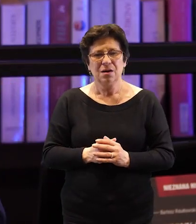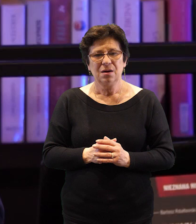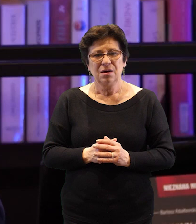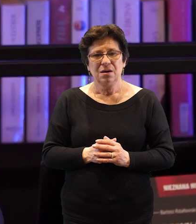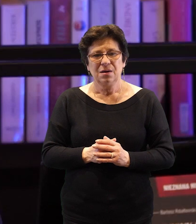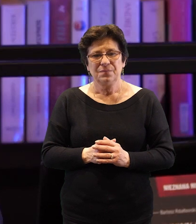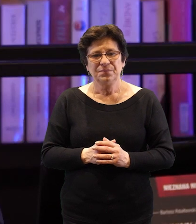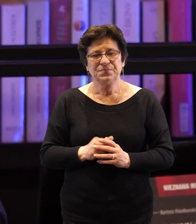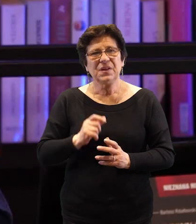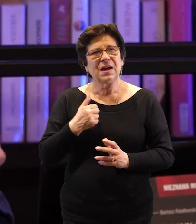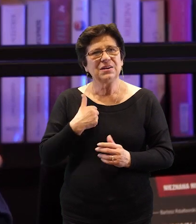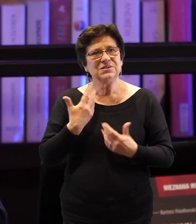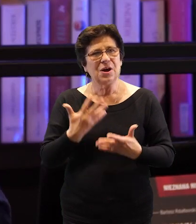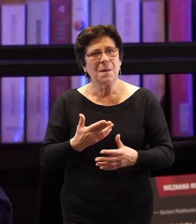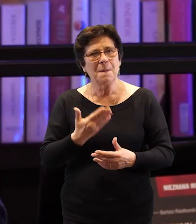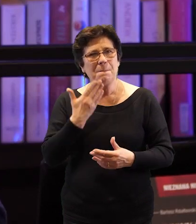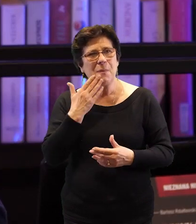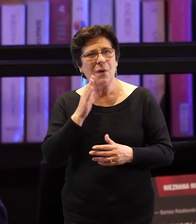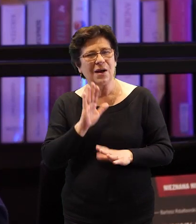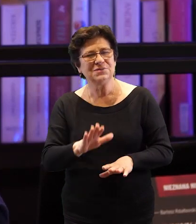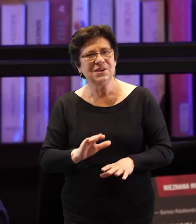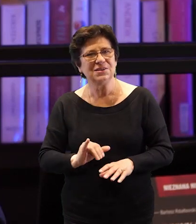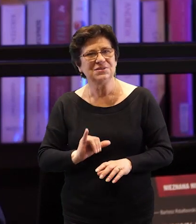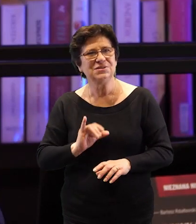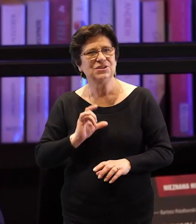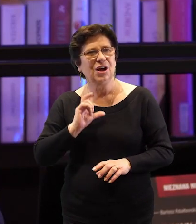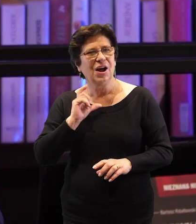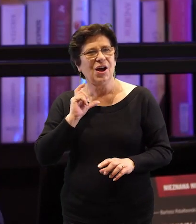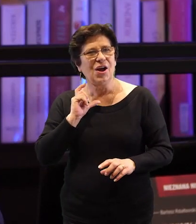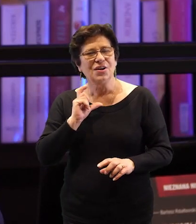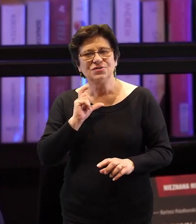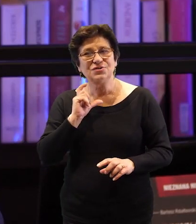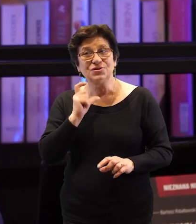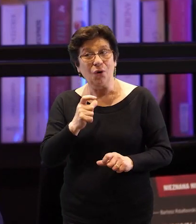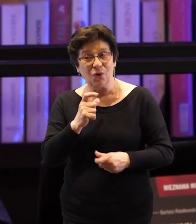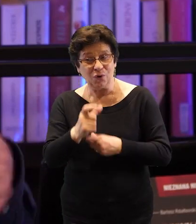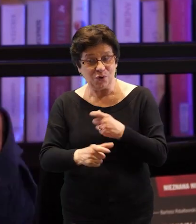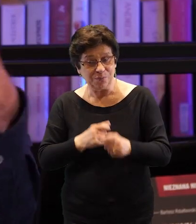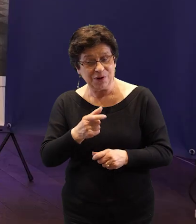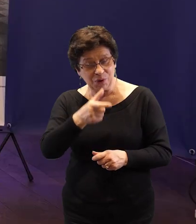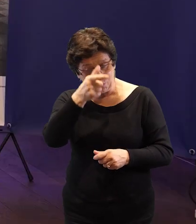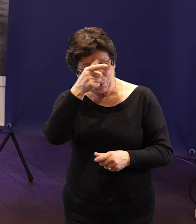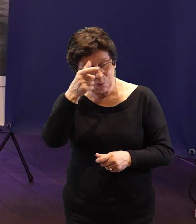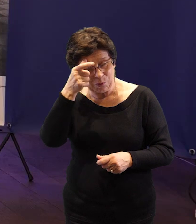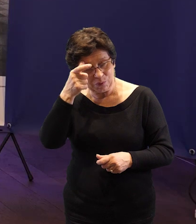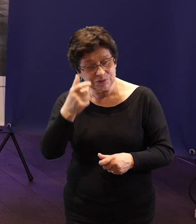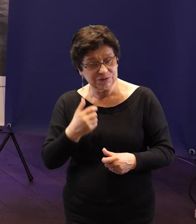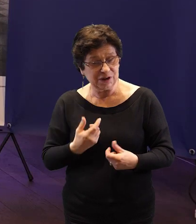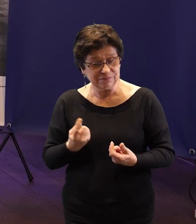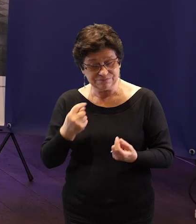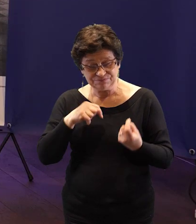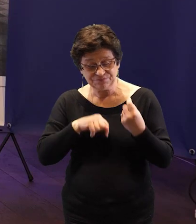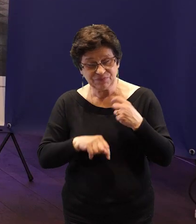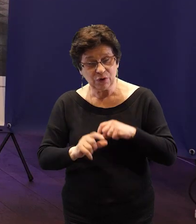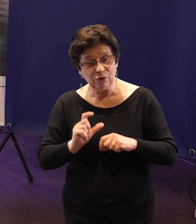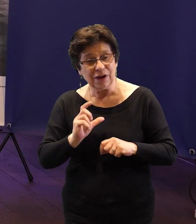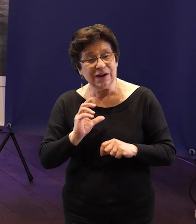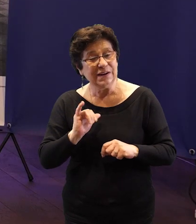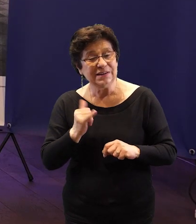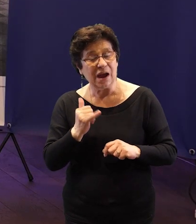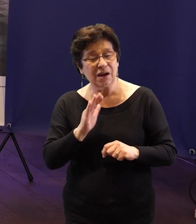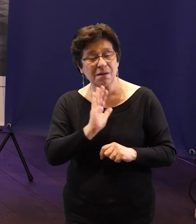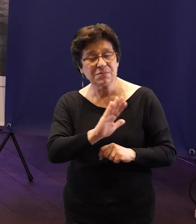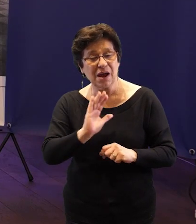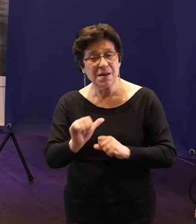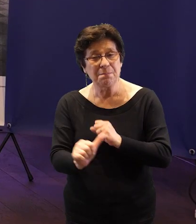jakie pobudki rządziły się tymi rzekomymi konstruktorami. A w późniejszym czasie, jak